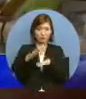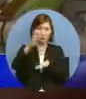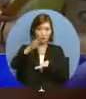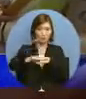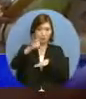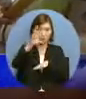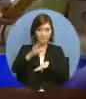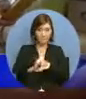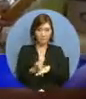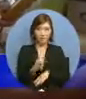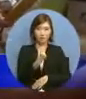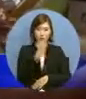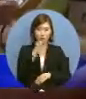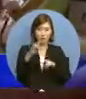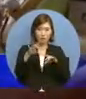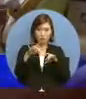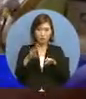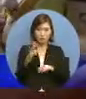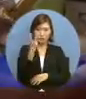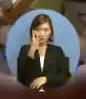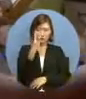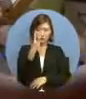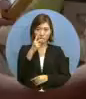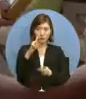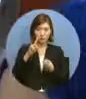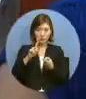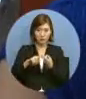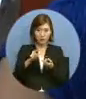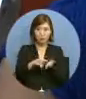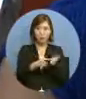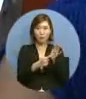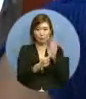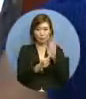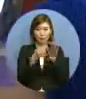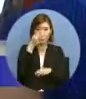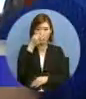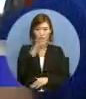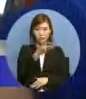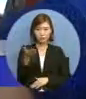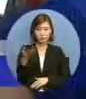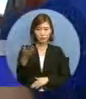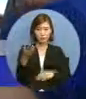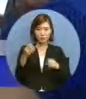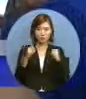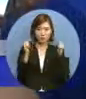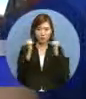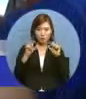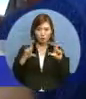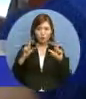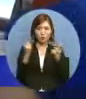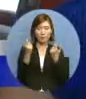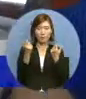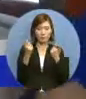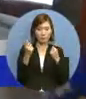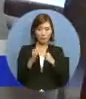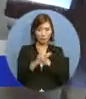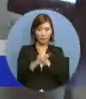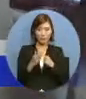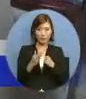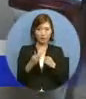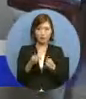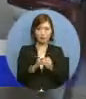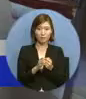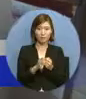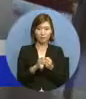대기전력을 체크해 그 자리에서 보여줍니다 사실은 문 겨울도 아니고 그러니까 이제 빼놓고 필요하실때